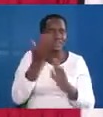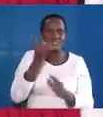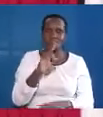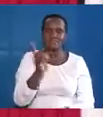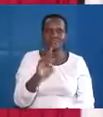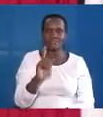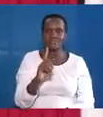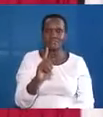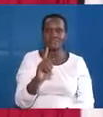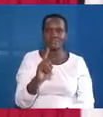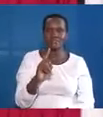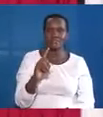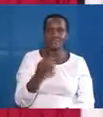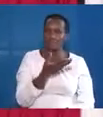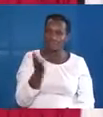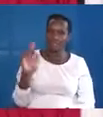Wakenya wenzangu,